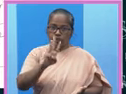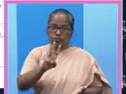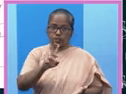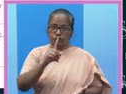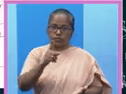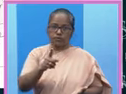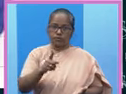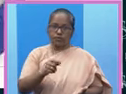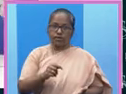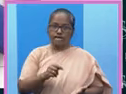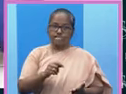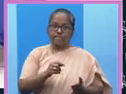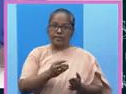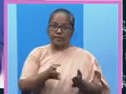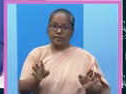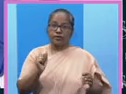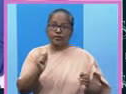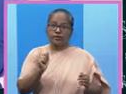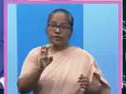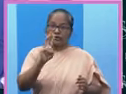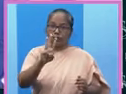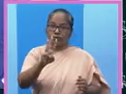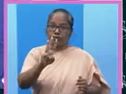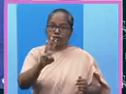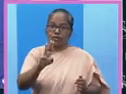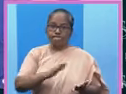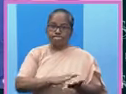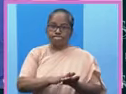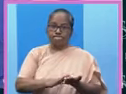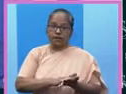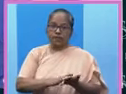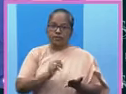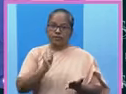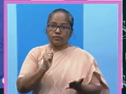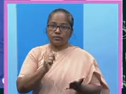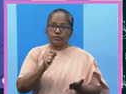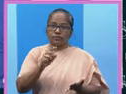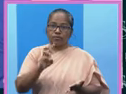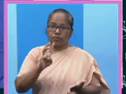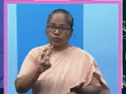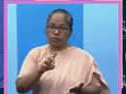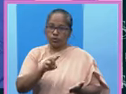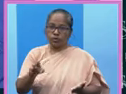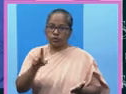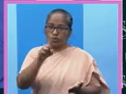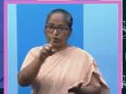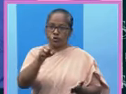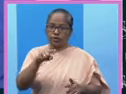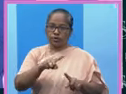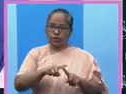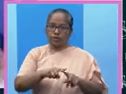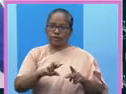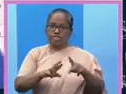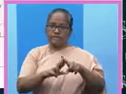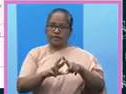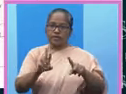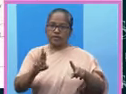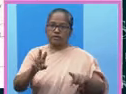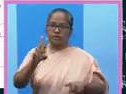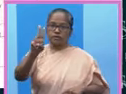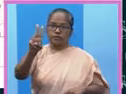3 பாகத்தில் 1 பாகம். அப்போ பிரிவுகள் இங்கே எத்தனை, 3 எனில் 3 ல் 1 இன்ட்டு பை ஆர் ஸ்கொயர். சரிதானா